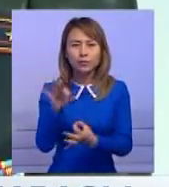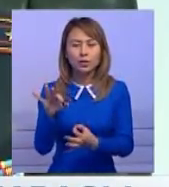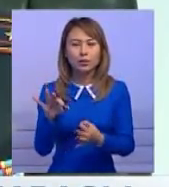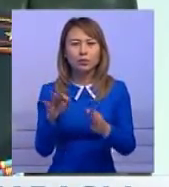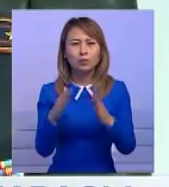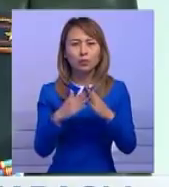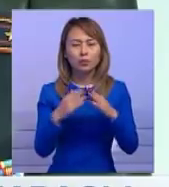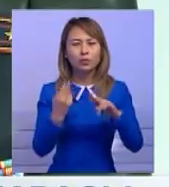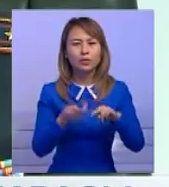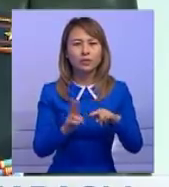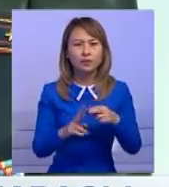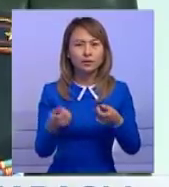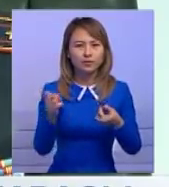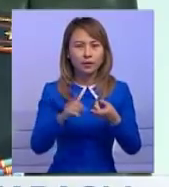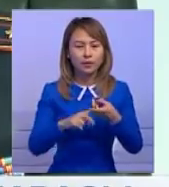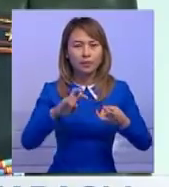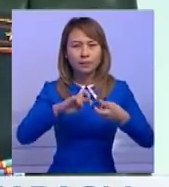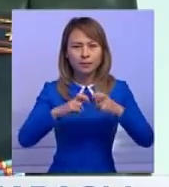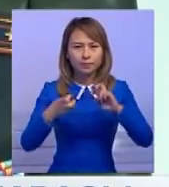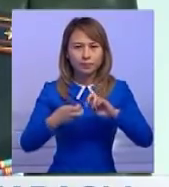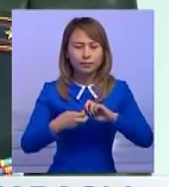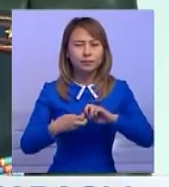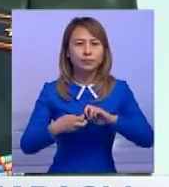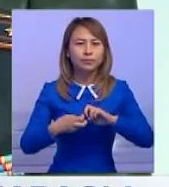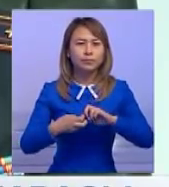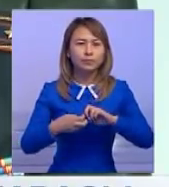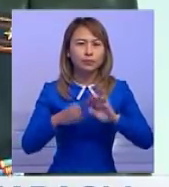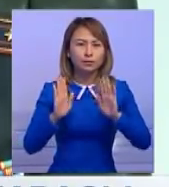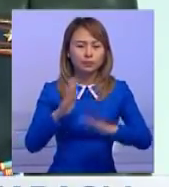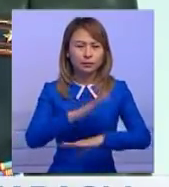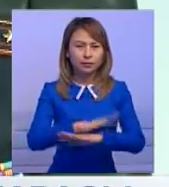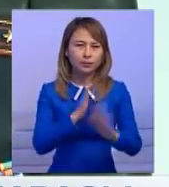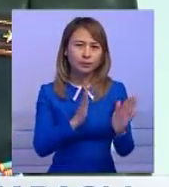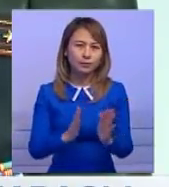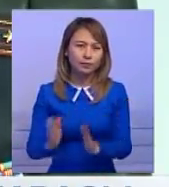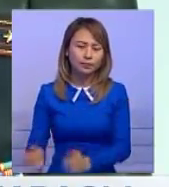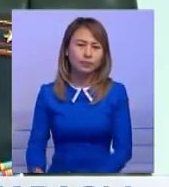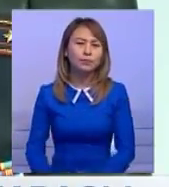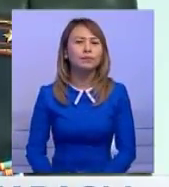береміз. Сондықтан да осы мәселені жалпы саяжайдың тәртіпке келтіру мәселесі жөнінде.